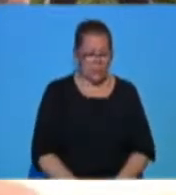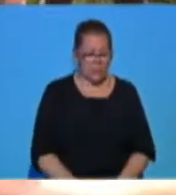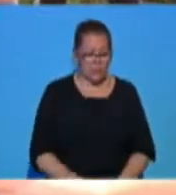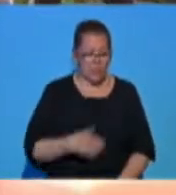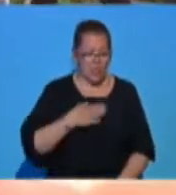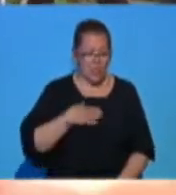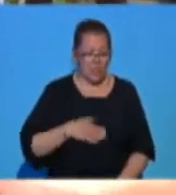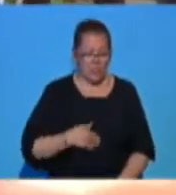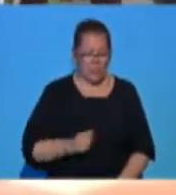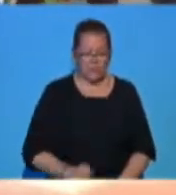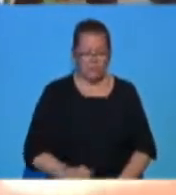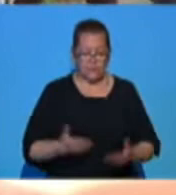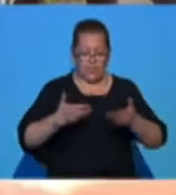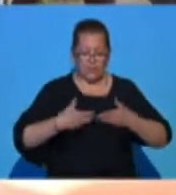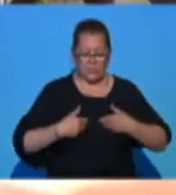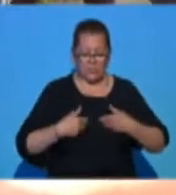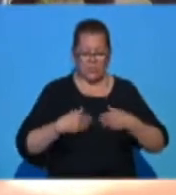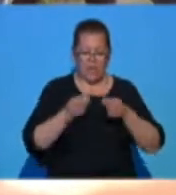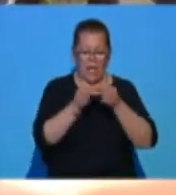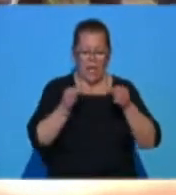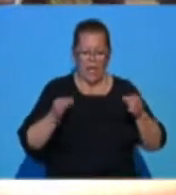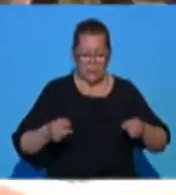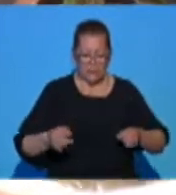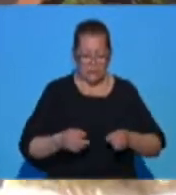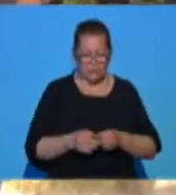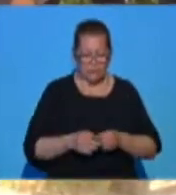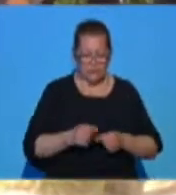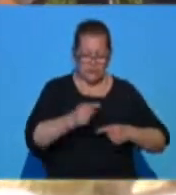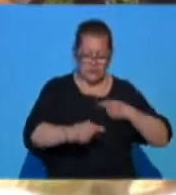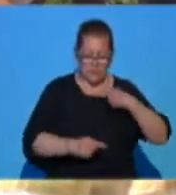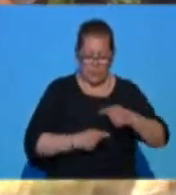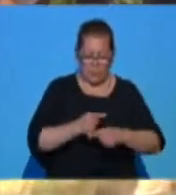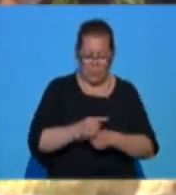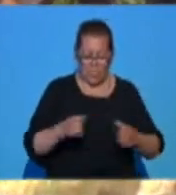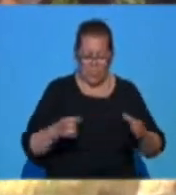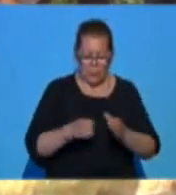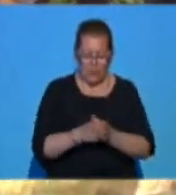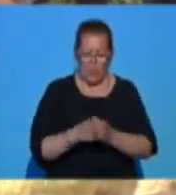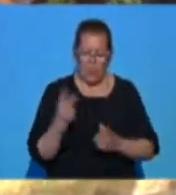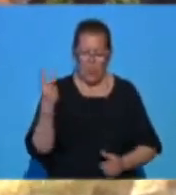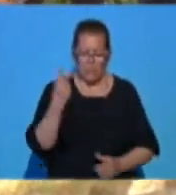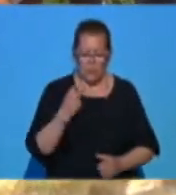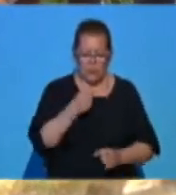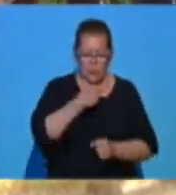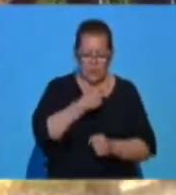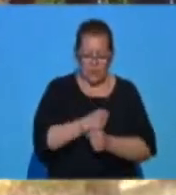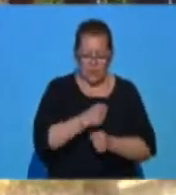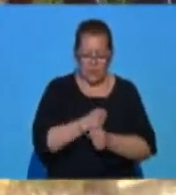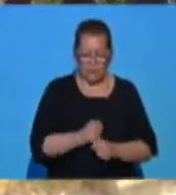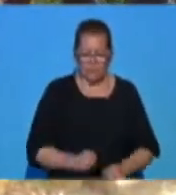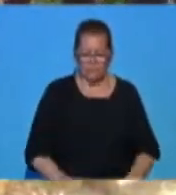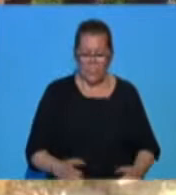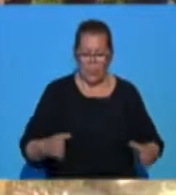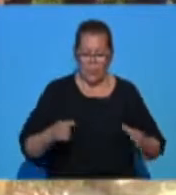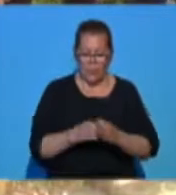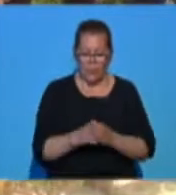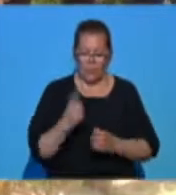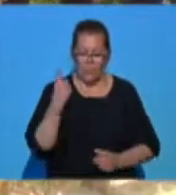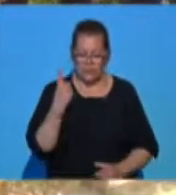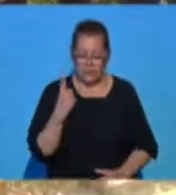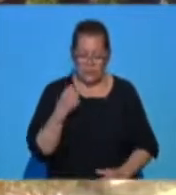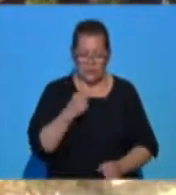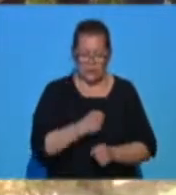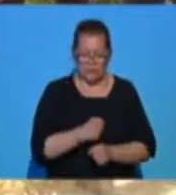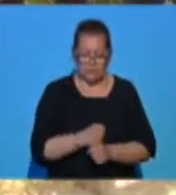să beneficiez de această adeverință care va transforma grupa a doua de muncă care a muncit 22 de ani în grupa a întâia de muncă. E normal că